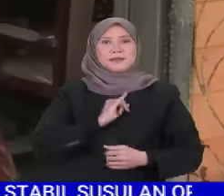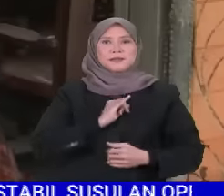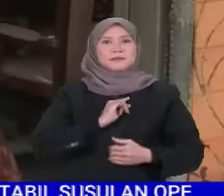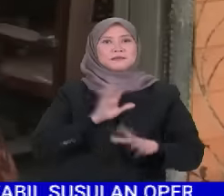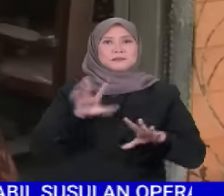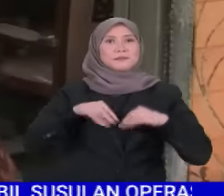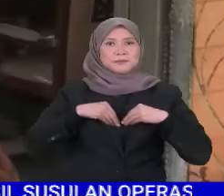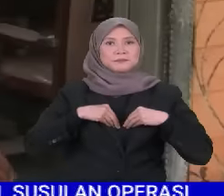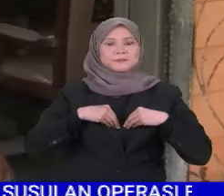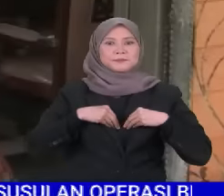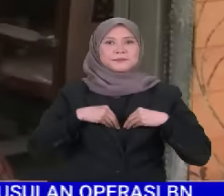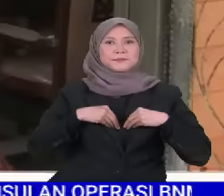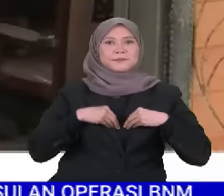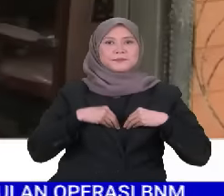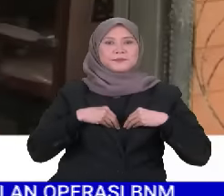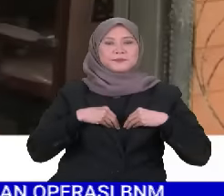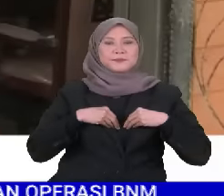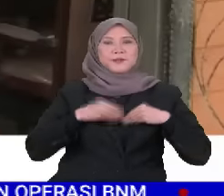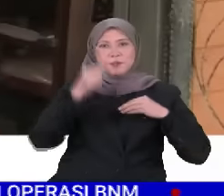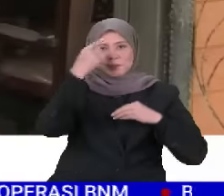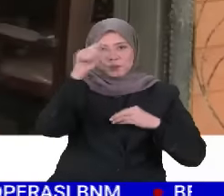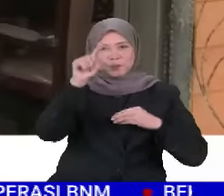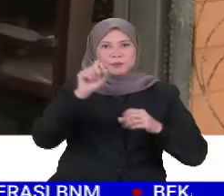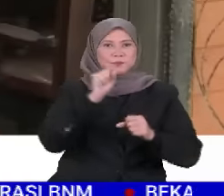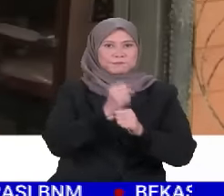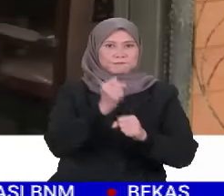untuk menggerakkan